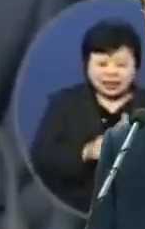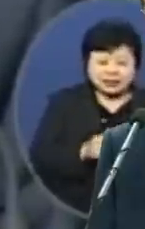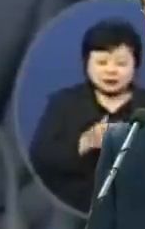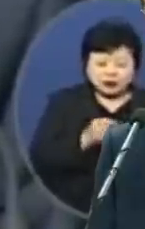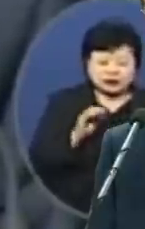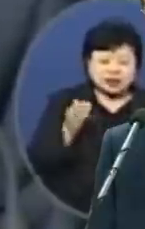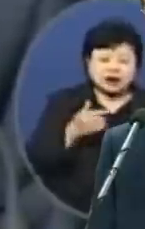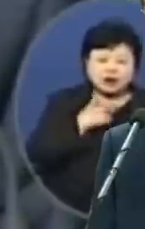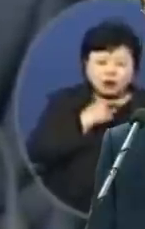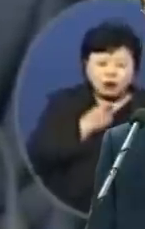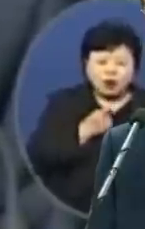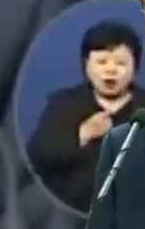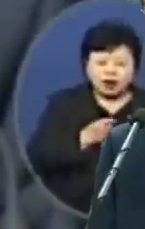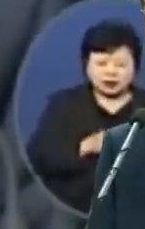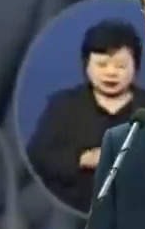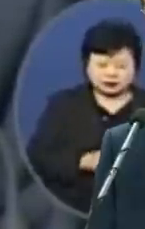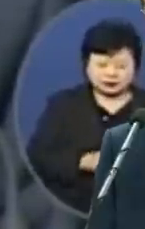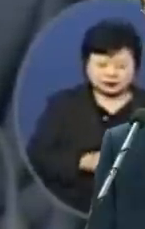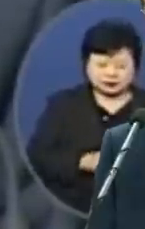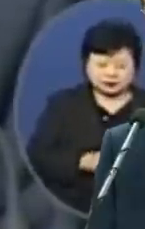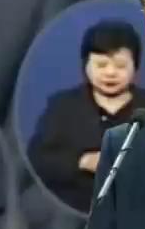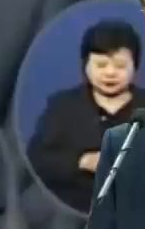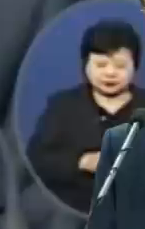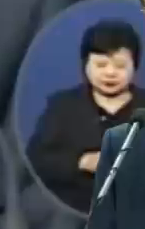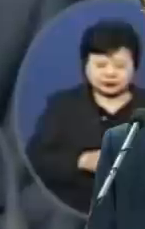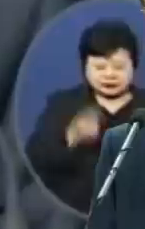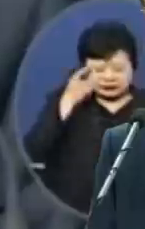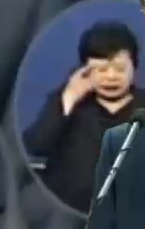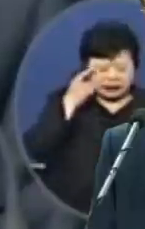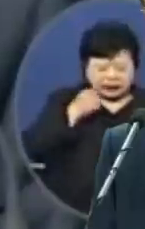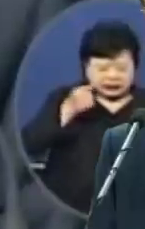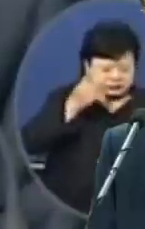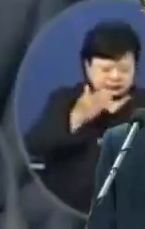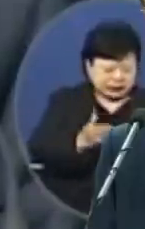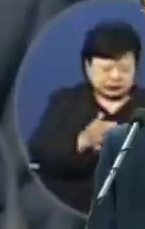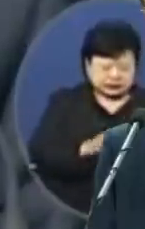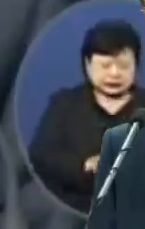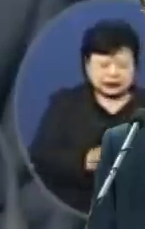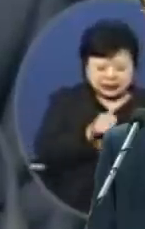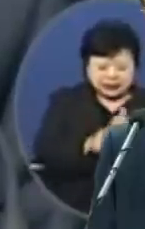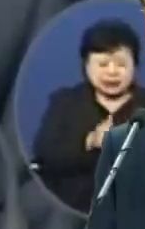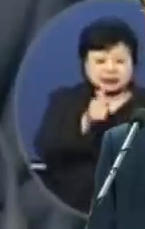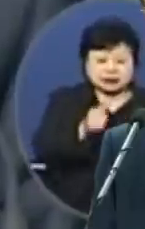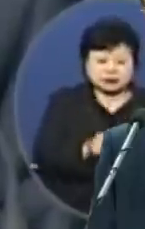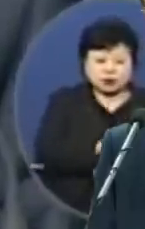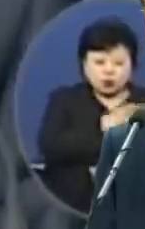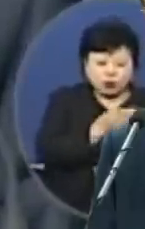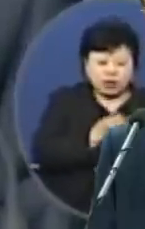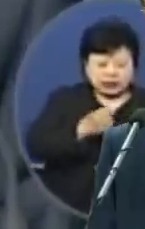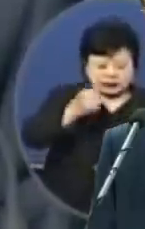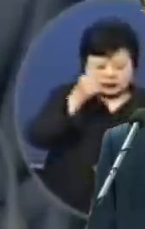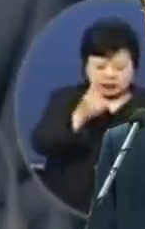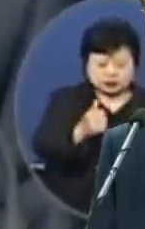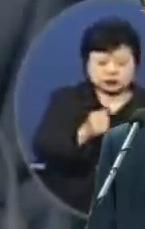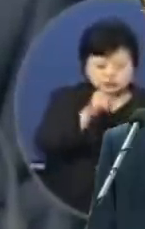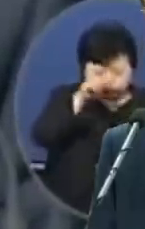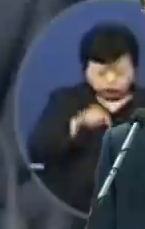하나님처럼 똑같이 되겠다고 하는 생각은 갖지 말라는 것입니다. 하나님은 절대 주권자로